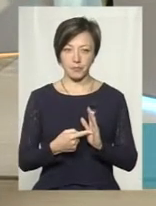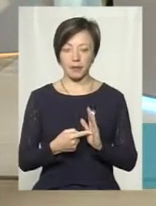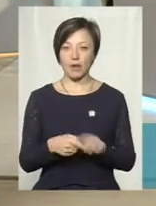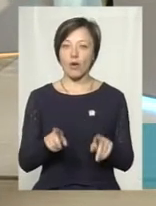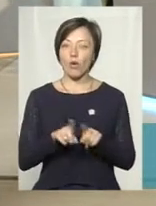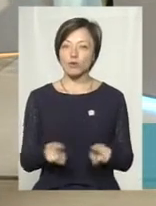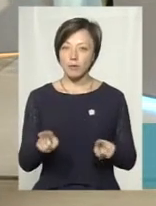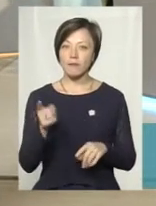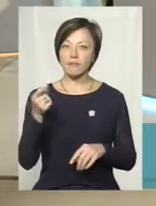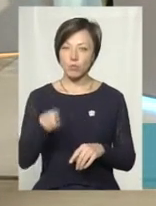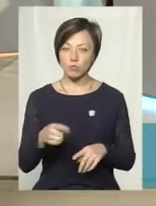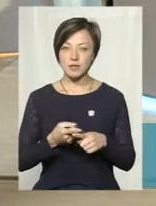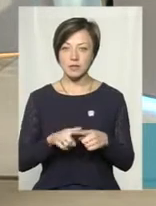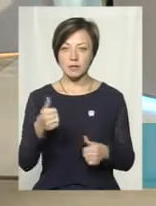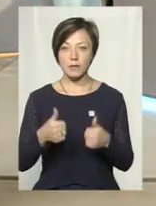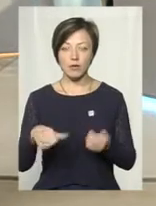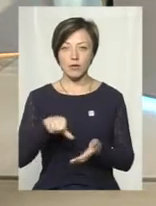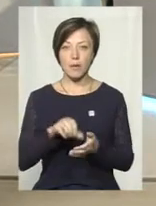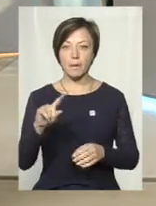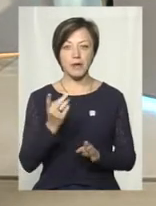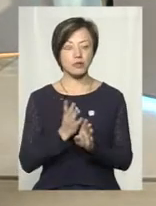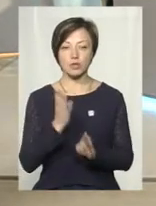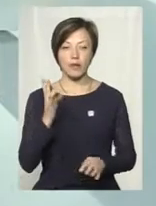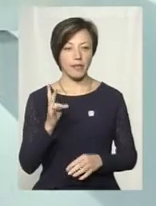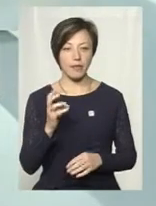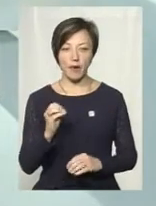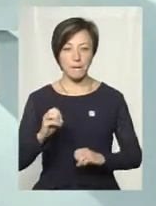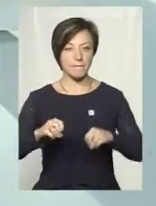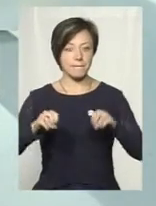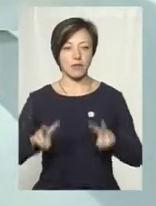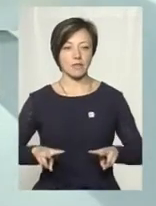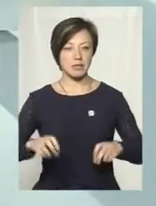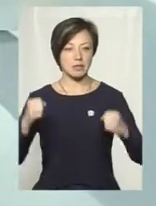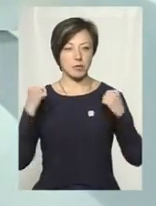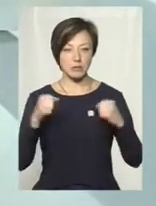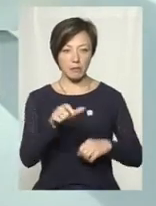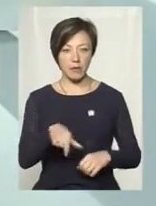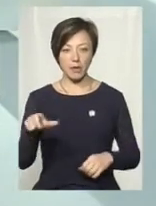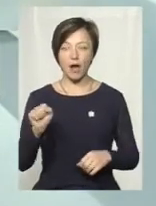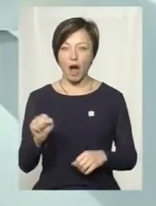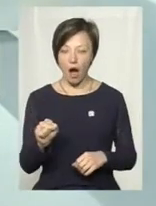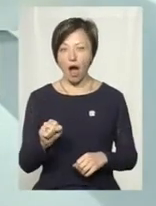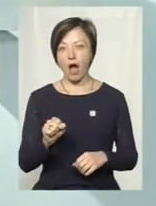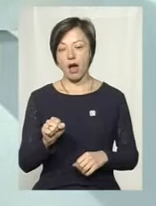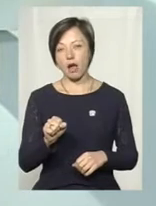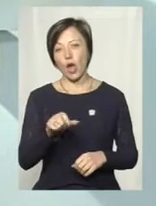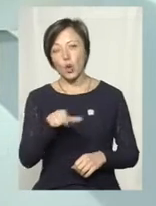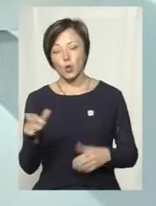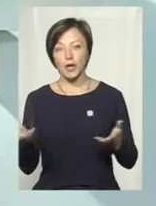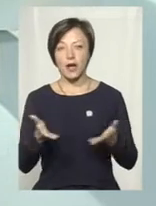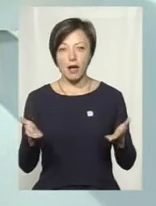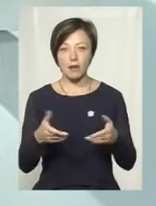що в цих змаганнях беруть участь в першу чергу не професійні спортсмени, а люди, які, можливо, навіть